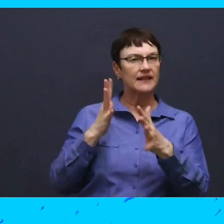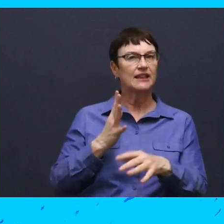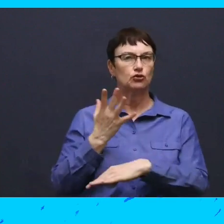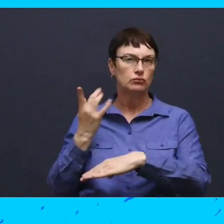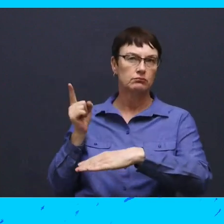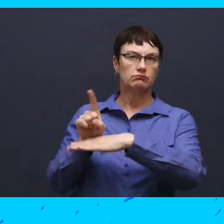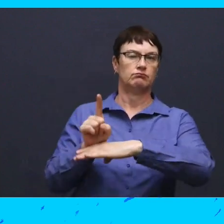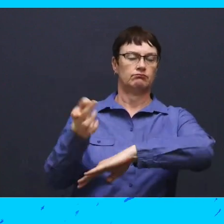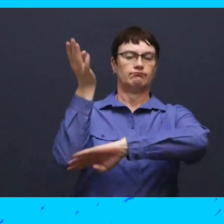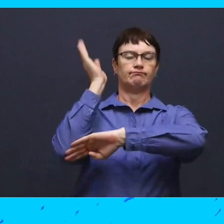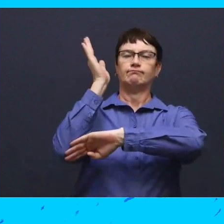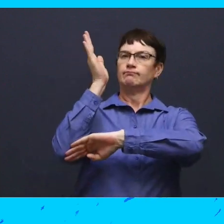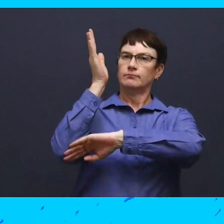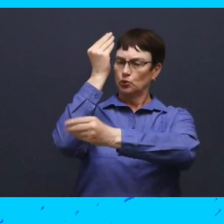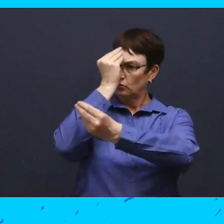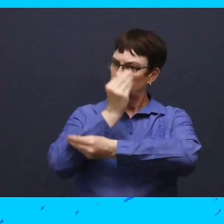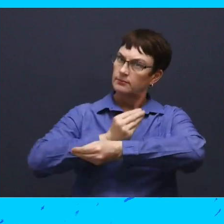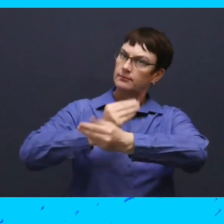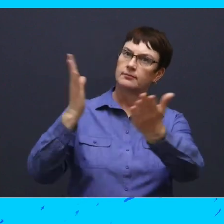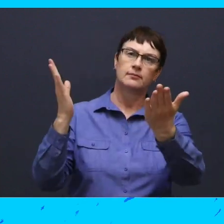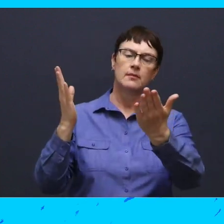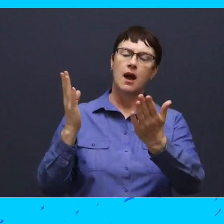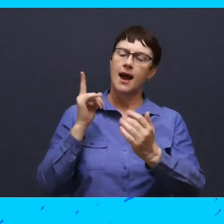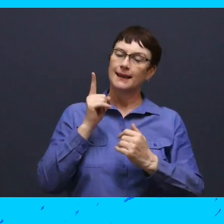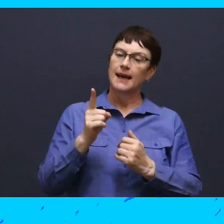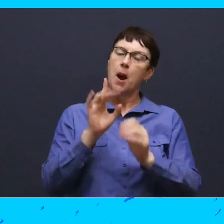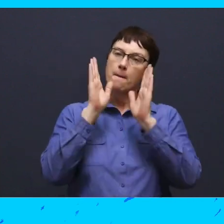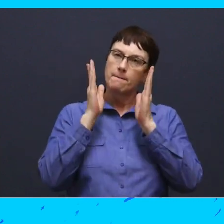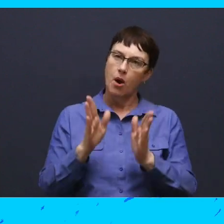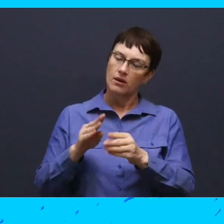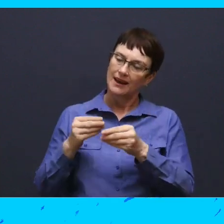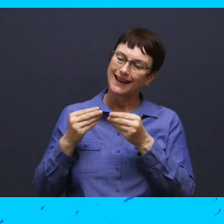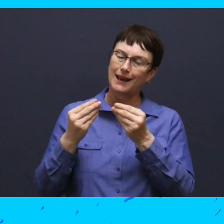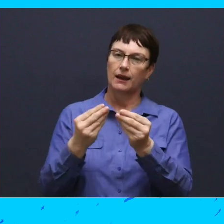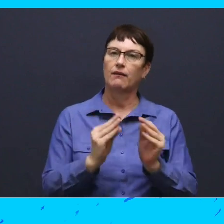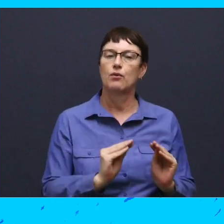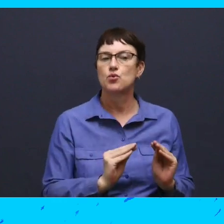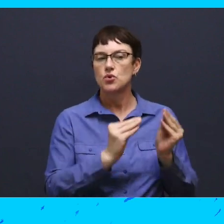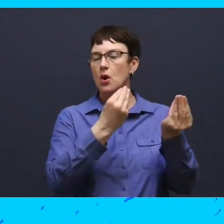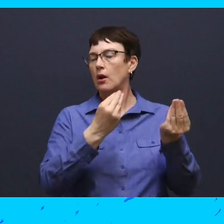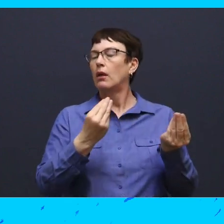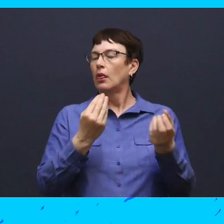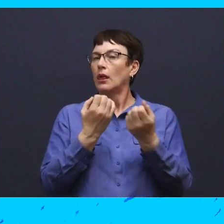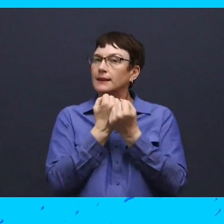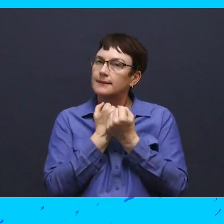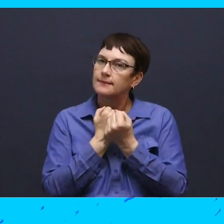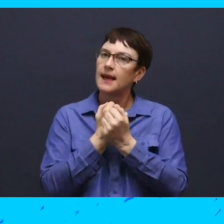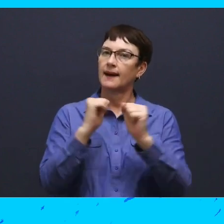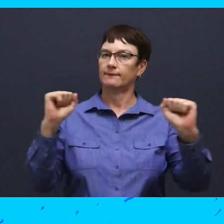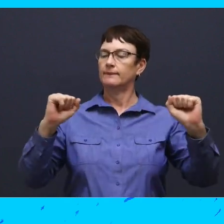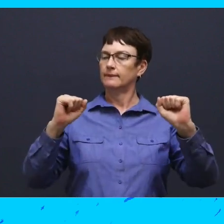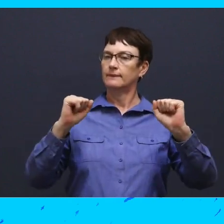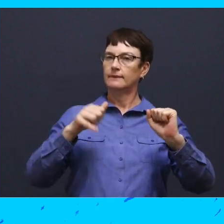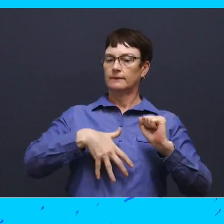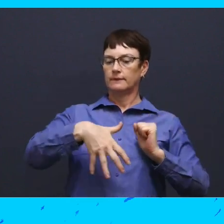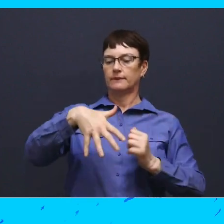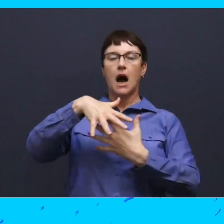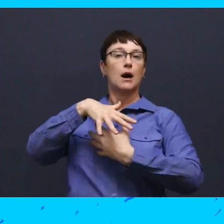en cas d'avortement. Parlons aussi avec des membres du Parlement où nous